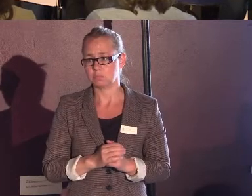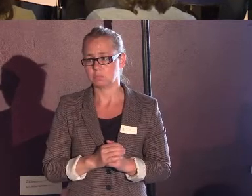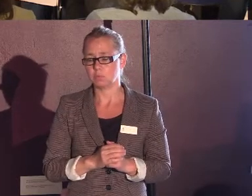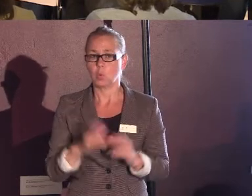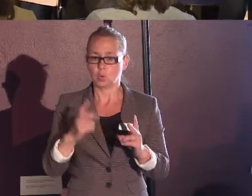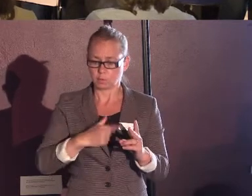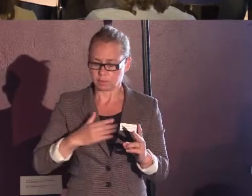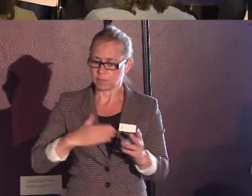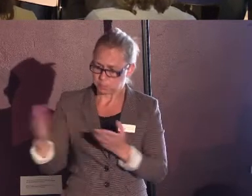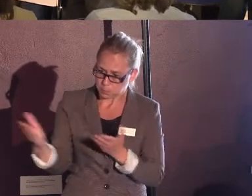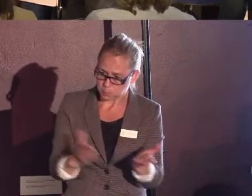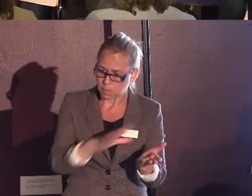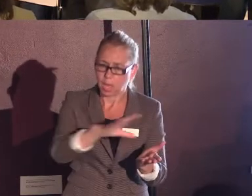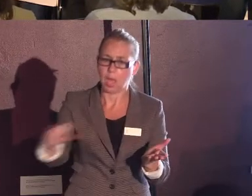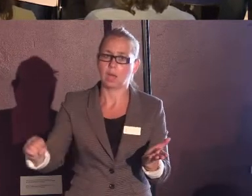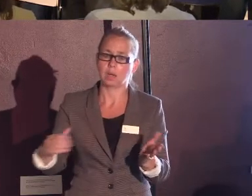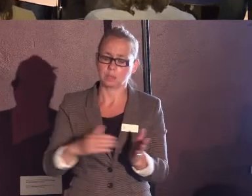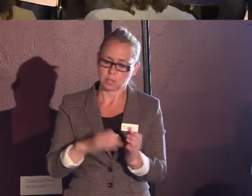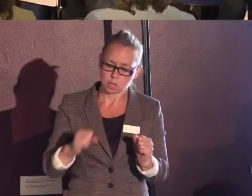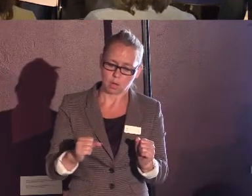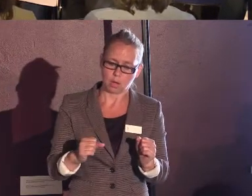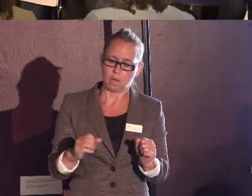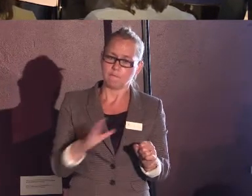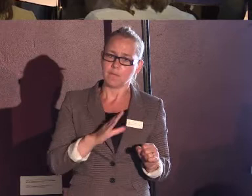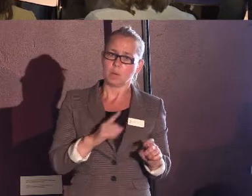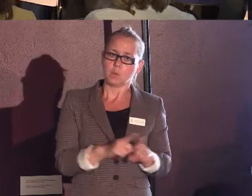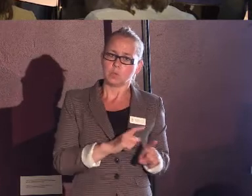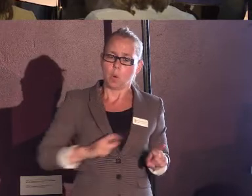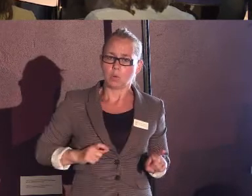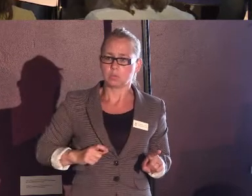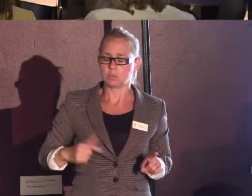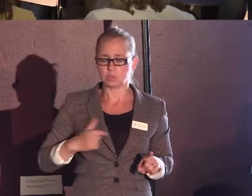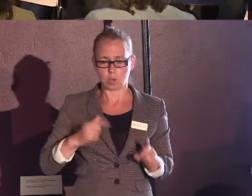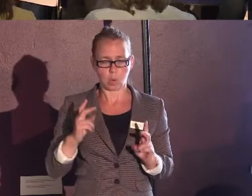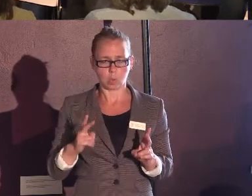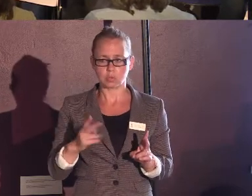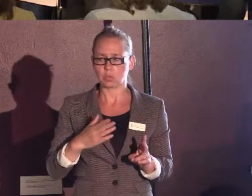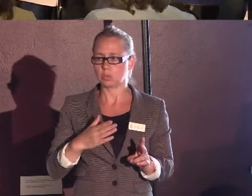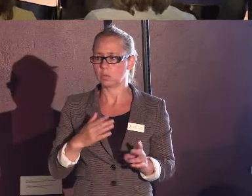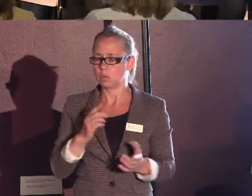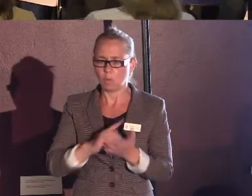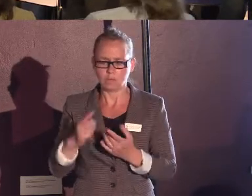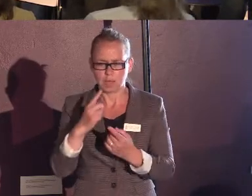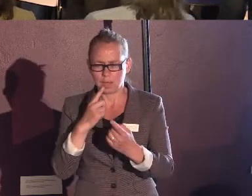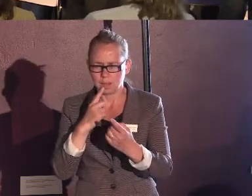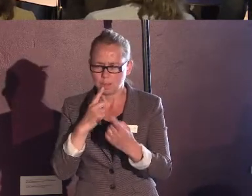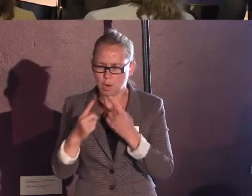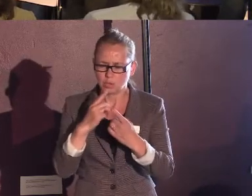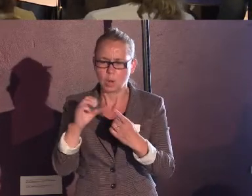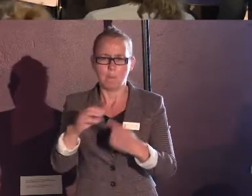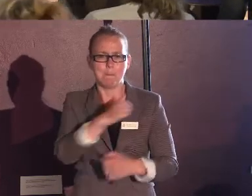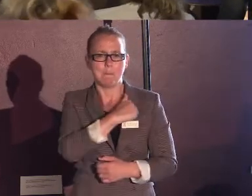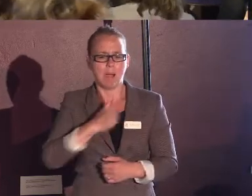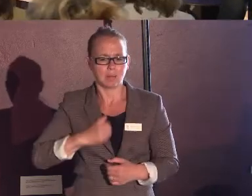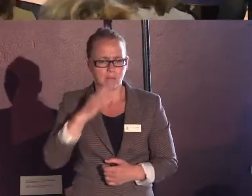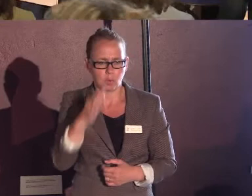Och vill också bjuda in alla till att finnas hos oss. Och det är därför jag också ofta pratar och tänker kring den här